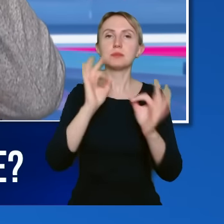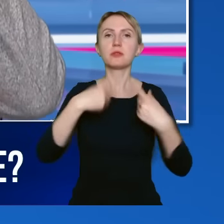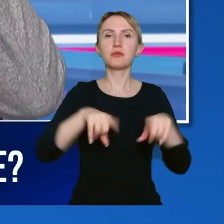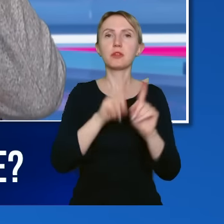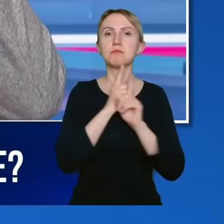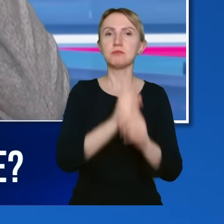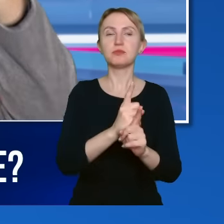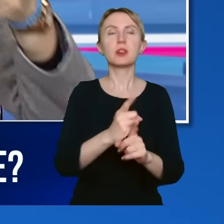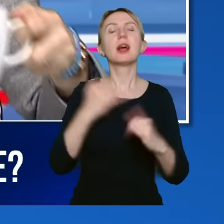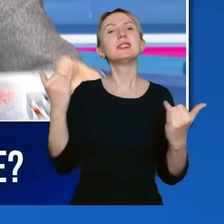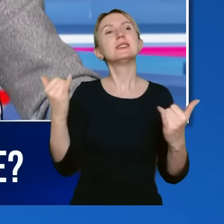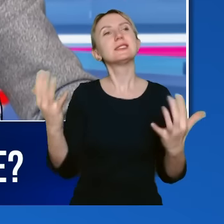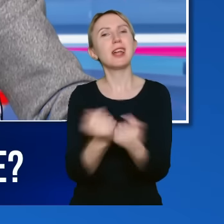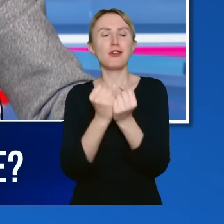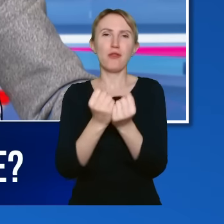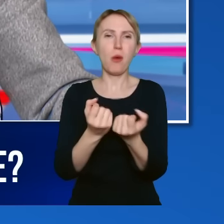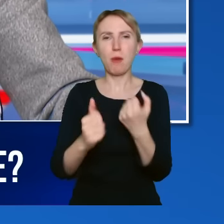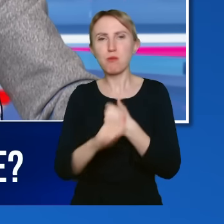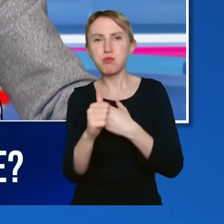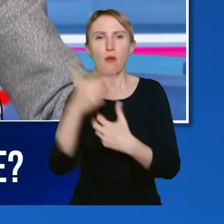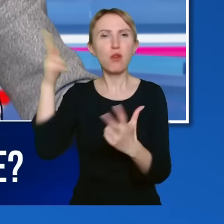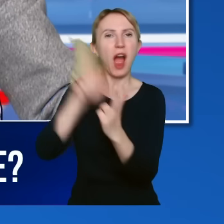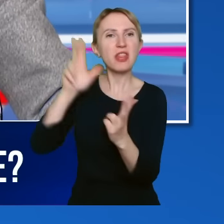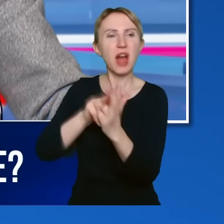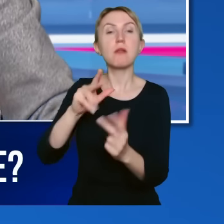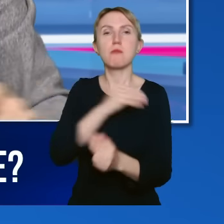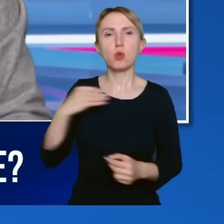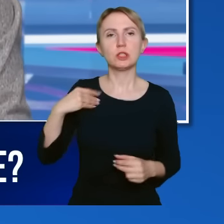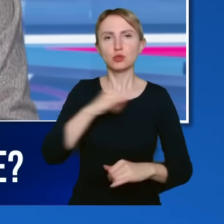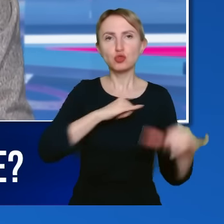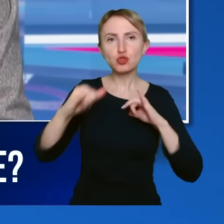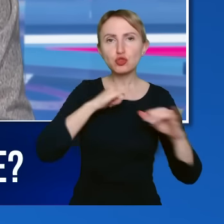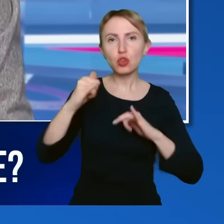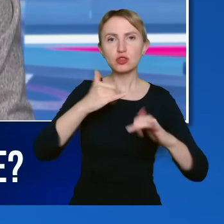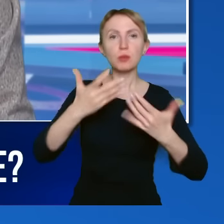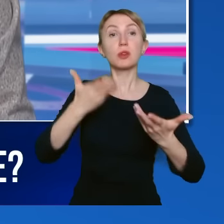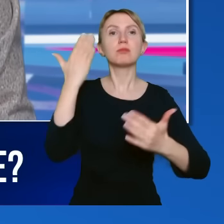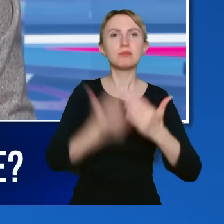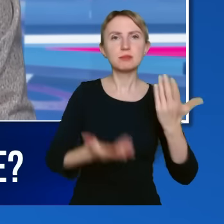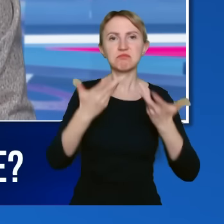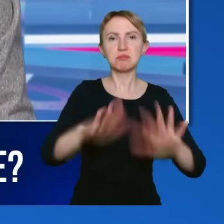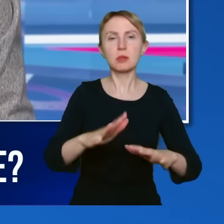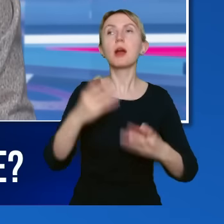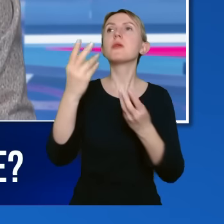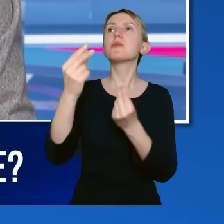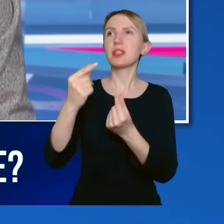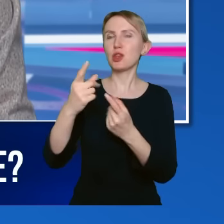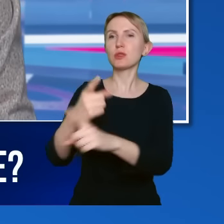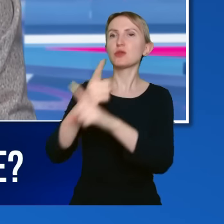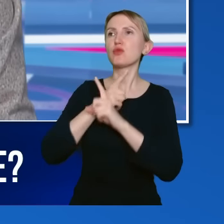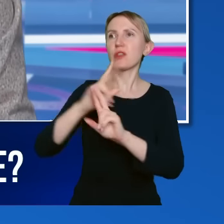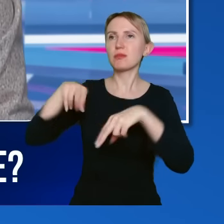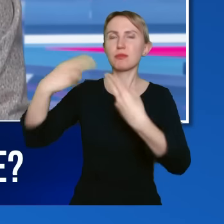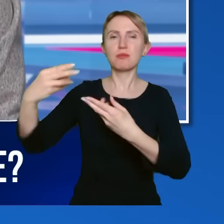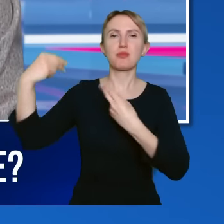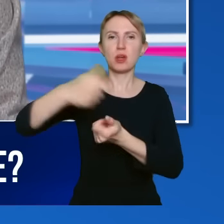atakować konserwatywny rząd w Polsce, po to, żeby doprowadzić do jego opalenia, między innymi mechanizmem pieniądze za suwerenność, mechanizmem